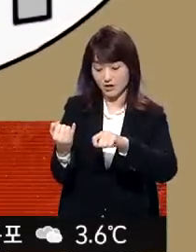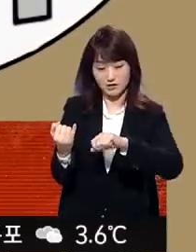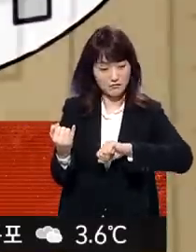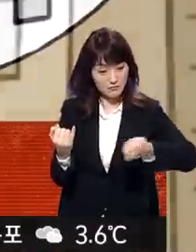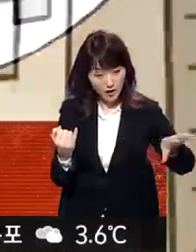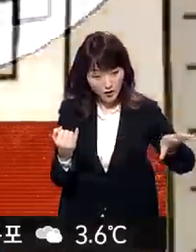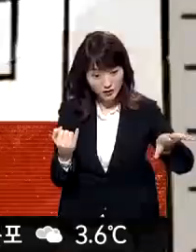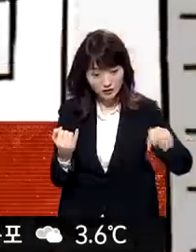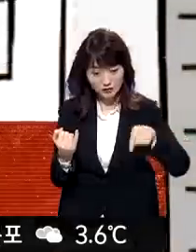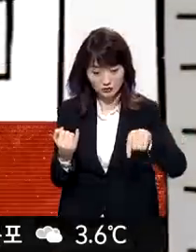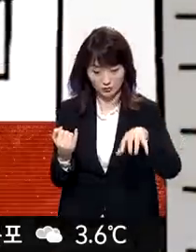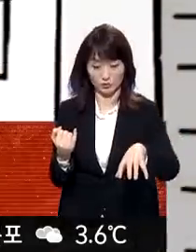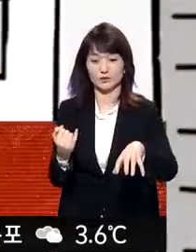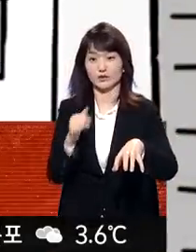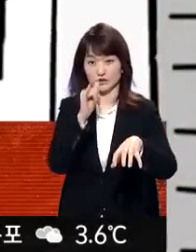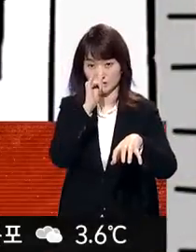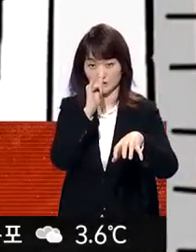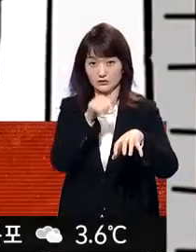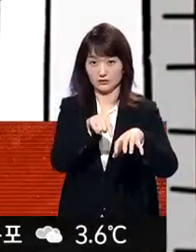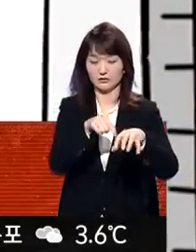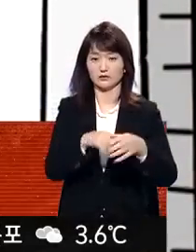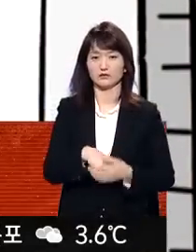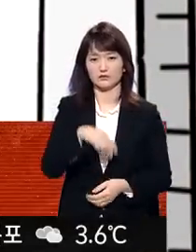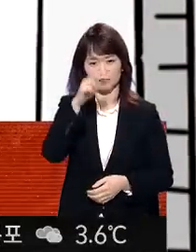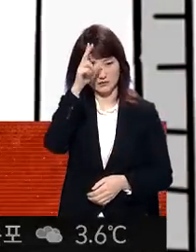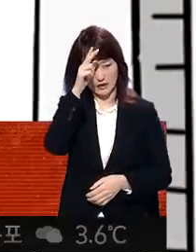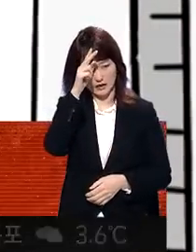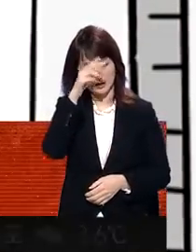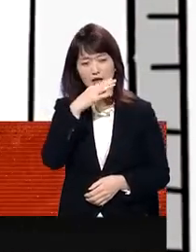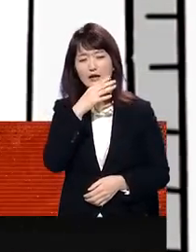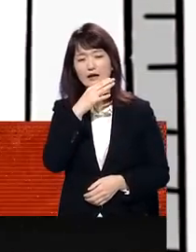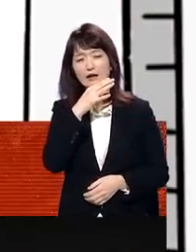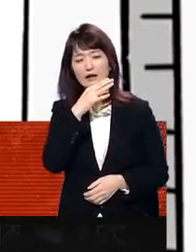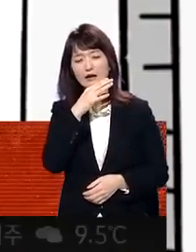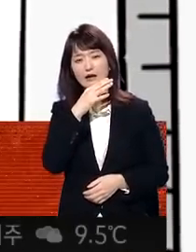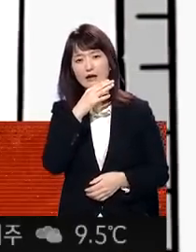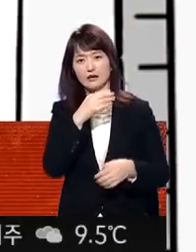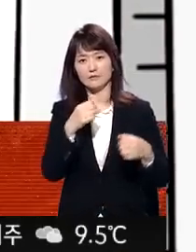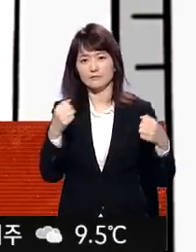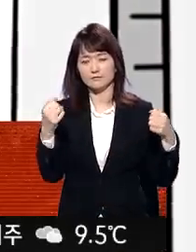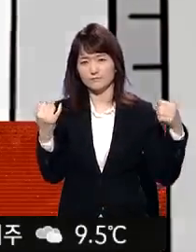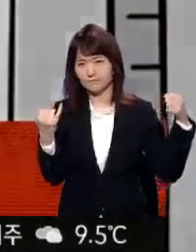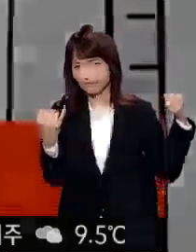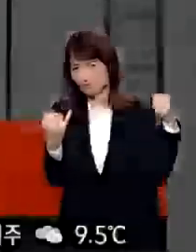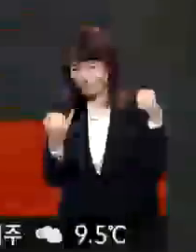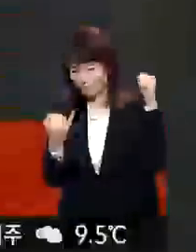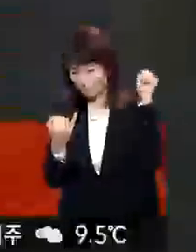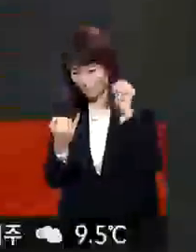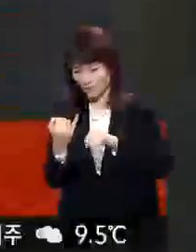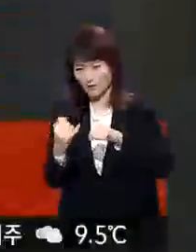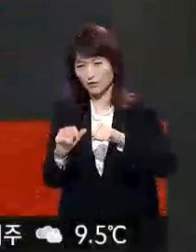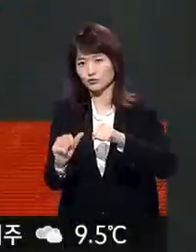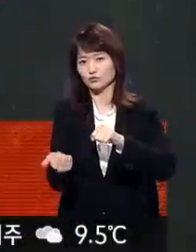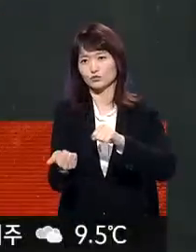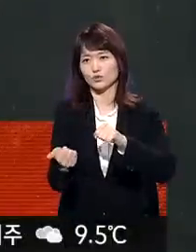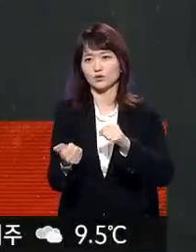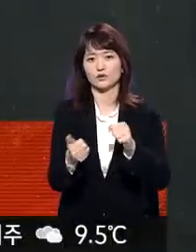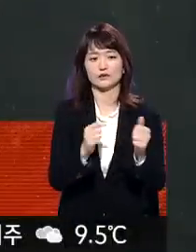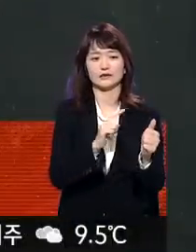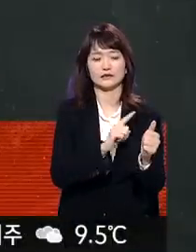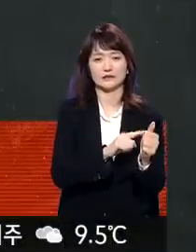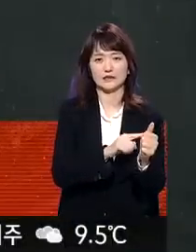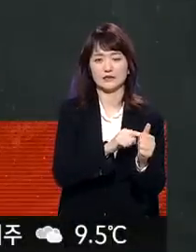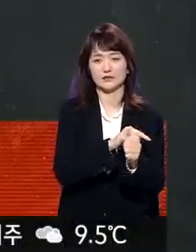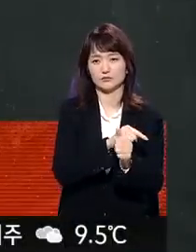되는데 현장에 있었던 겁니다. 그래서 경찰이 볼 때는 아, 여기서 범행이 벌어졌고 또 범인이 피해자를 살해했구나라고 인정이 됐던